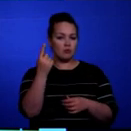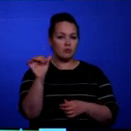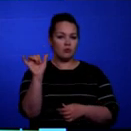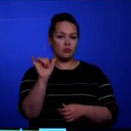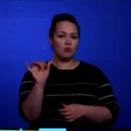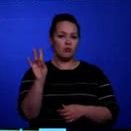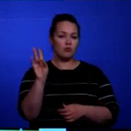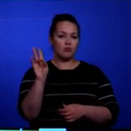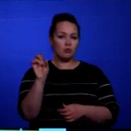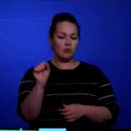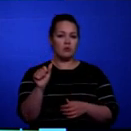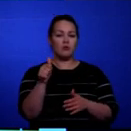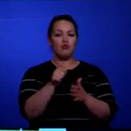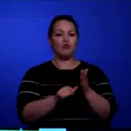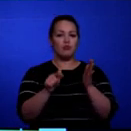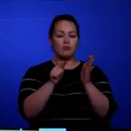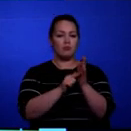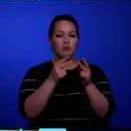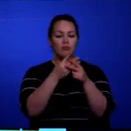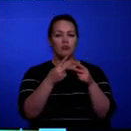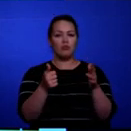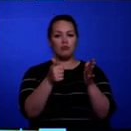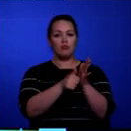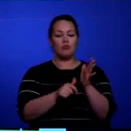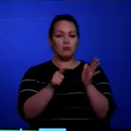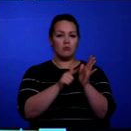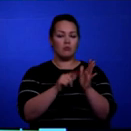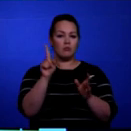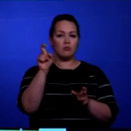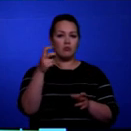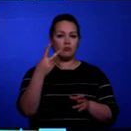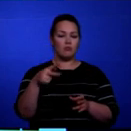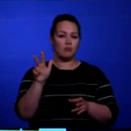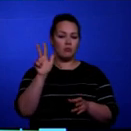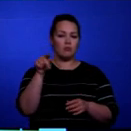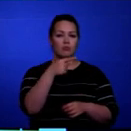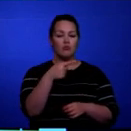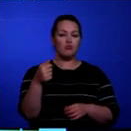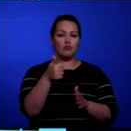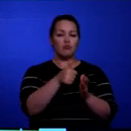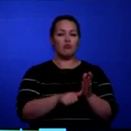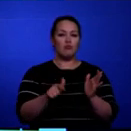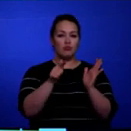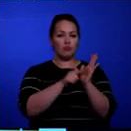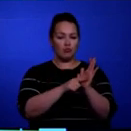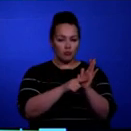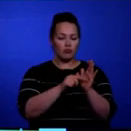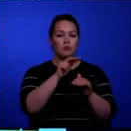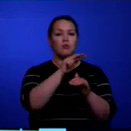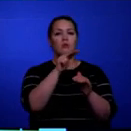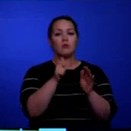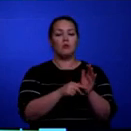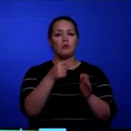на 6767 123 вычесть 67 13 минус 76